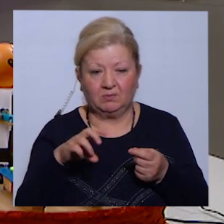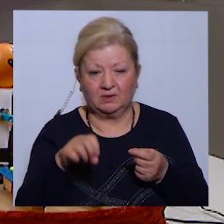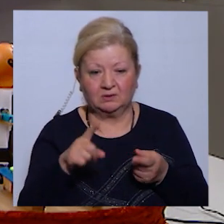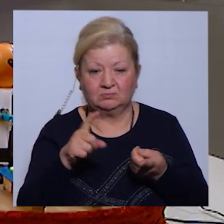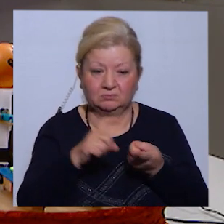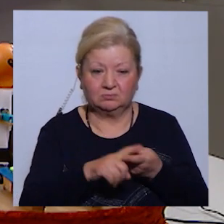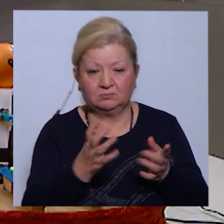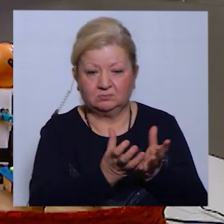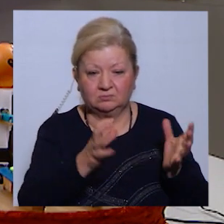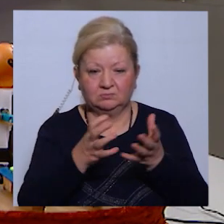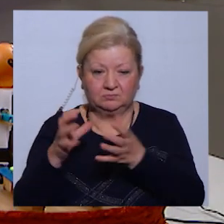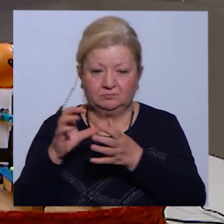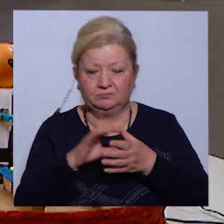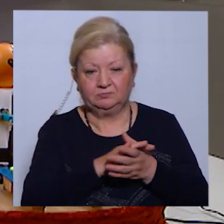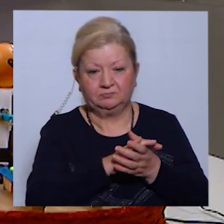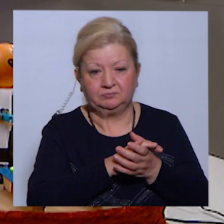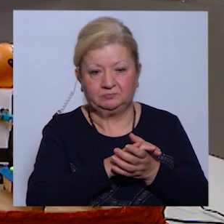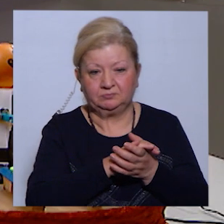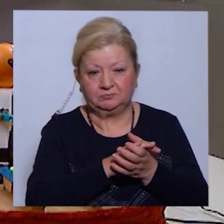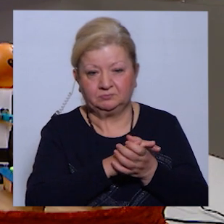დაკავშირებას ამასთან.